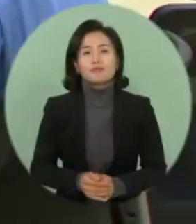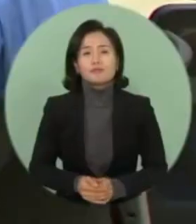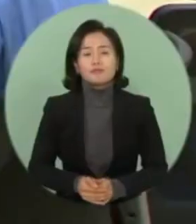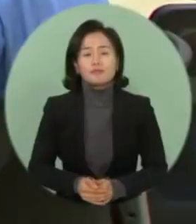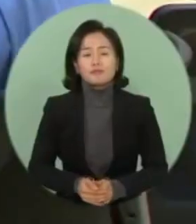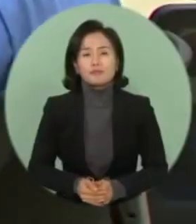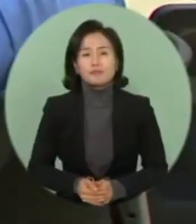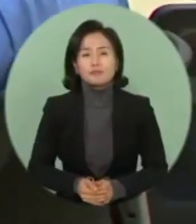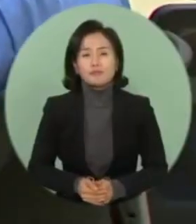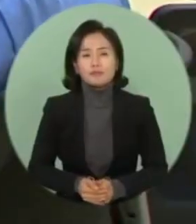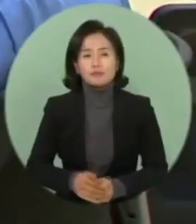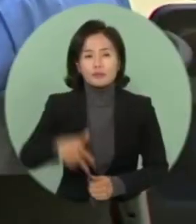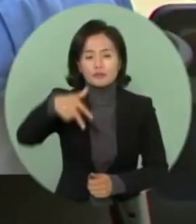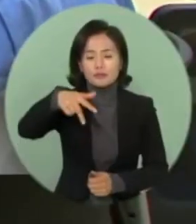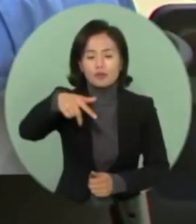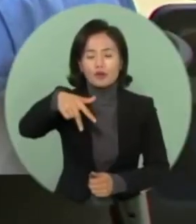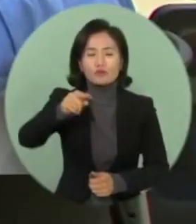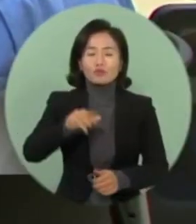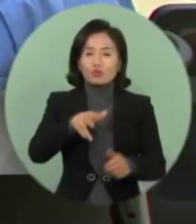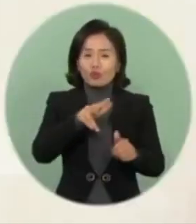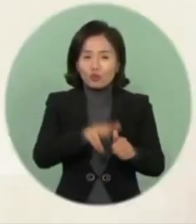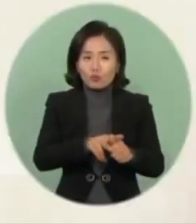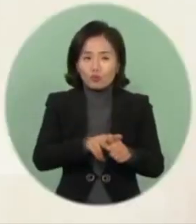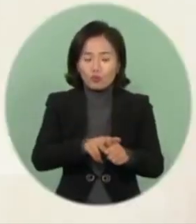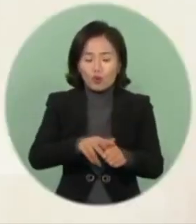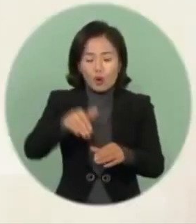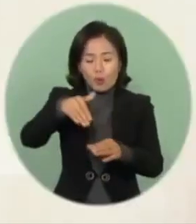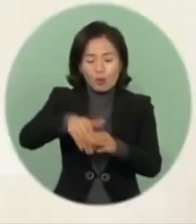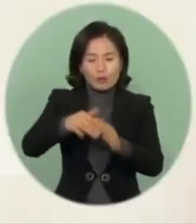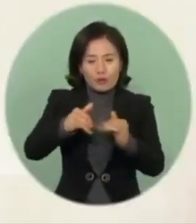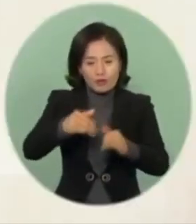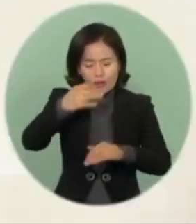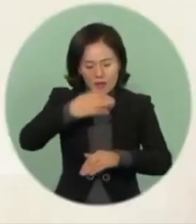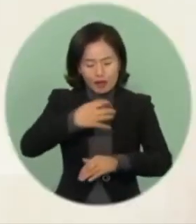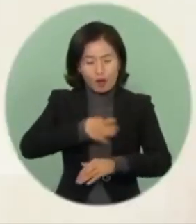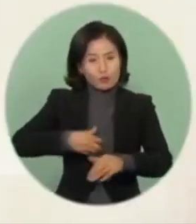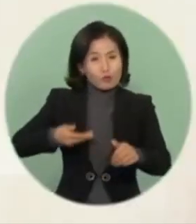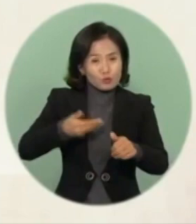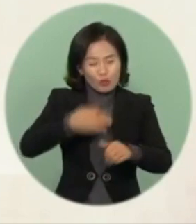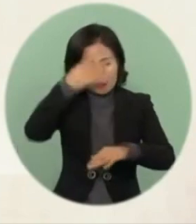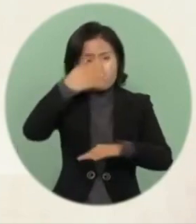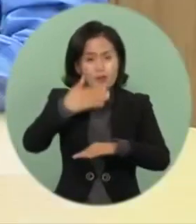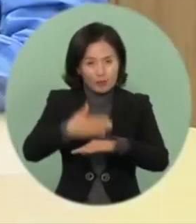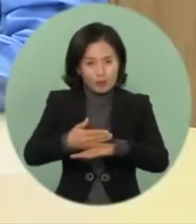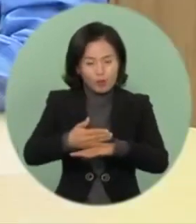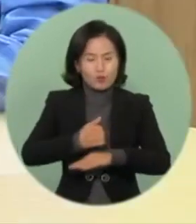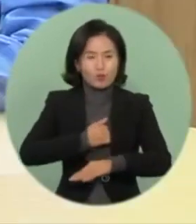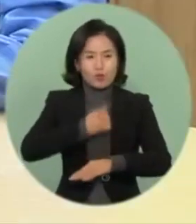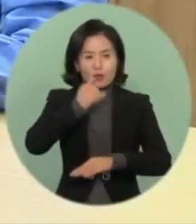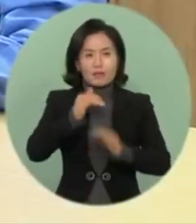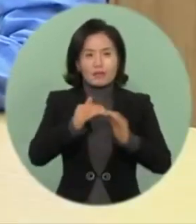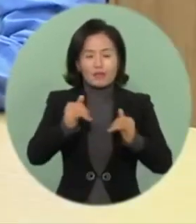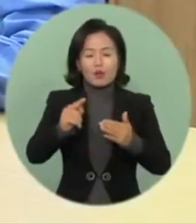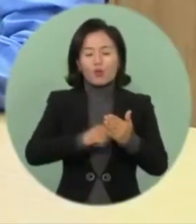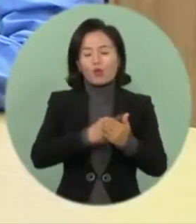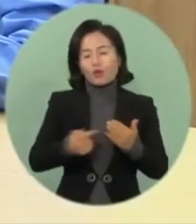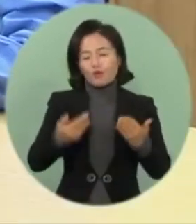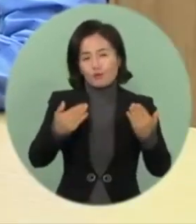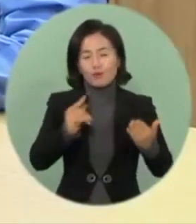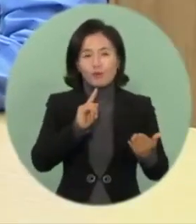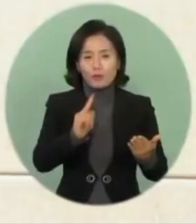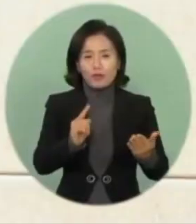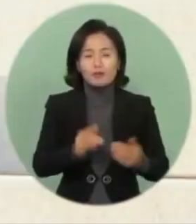설명했습니다 정준호 후보는 유권자에게 심을 끼쳐 죄송하다며 존재감 있는 의정 활동으로 보답하겠다고